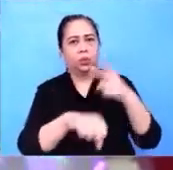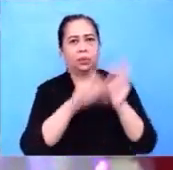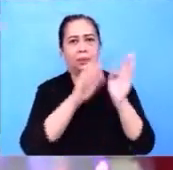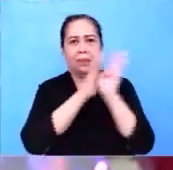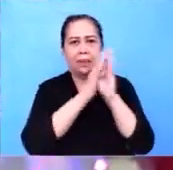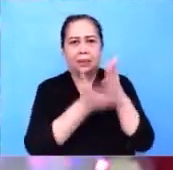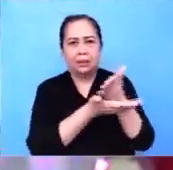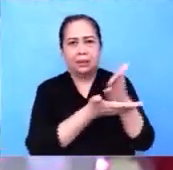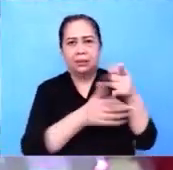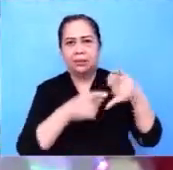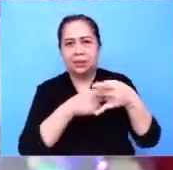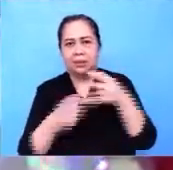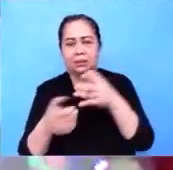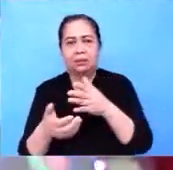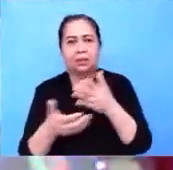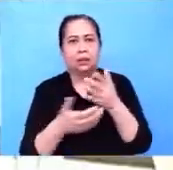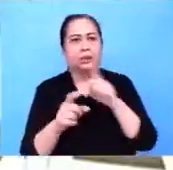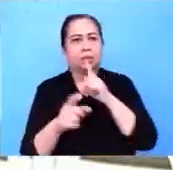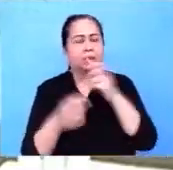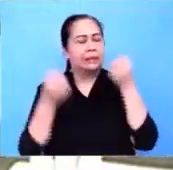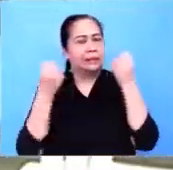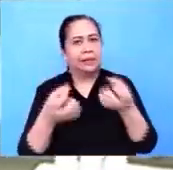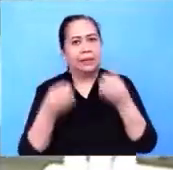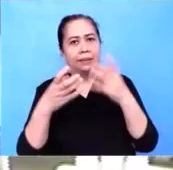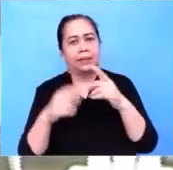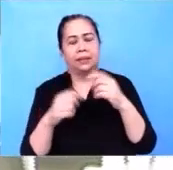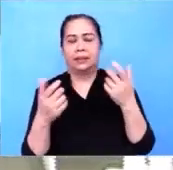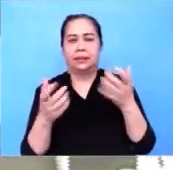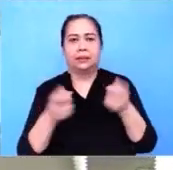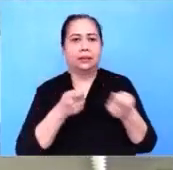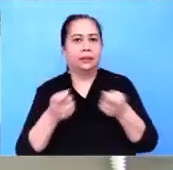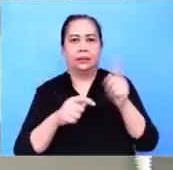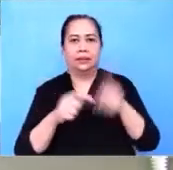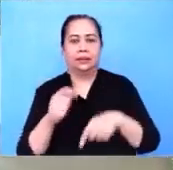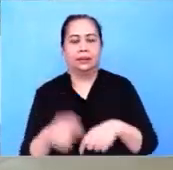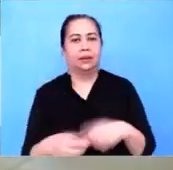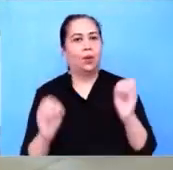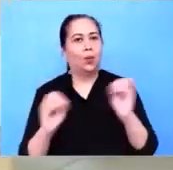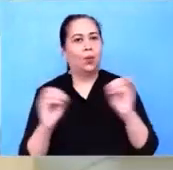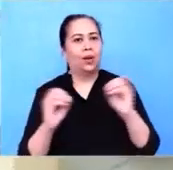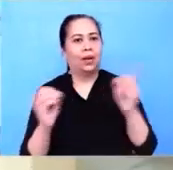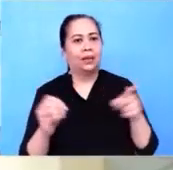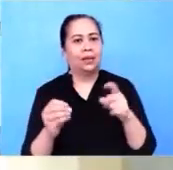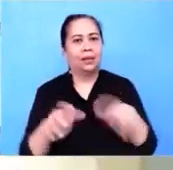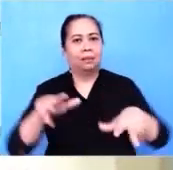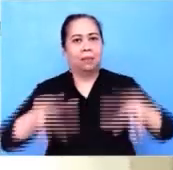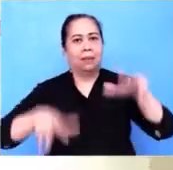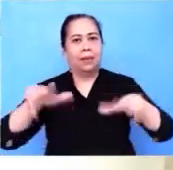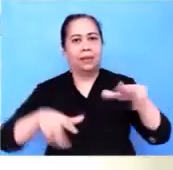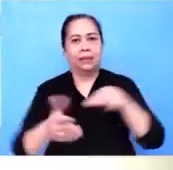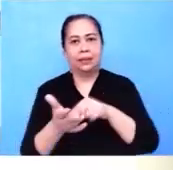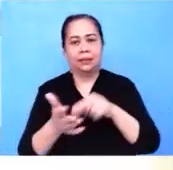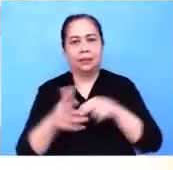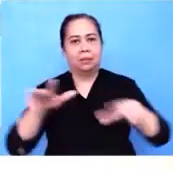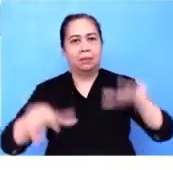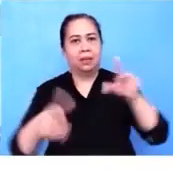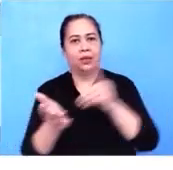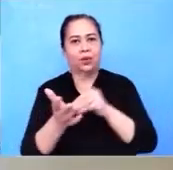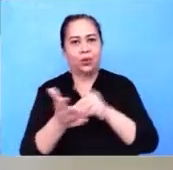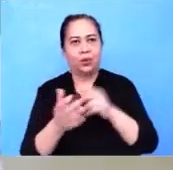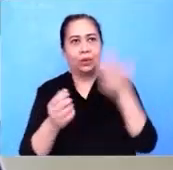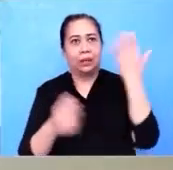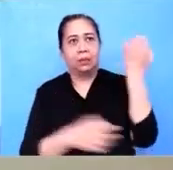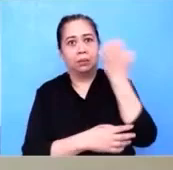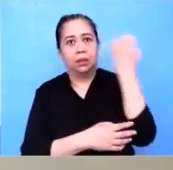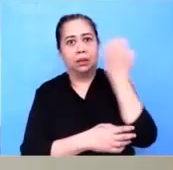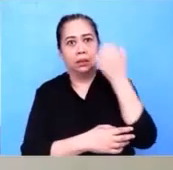talagang yung dami hindi mo maaawat eh. Wala na rin mga nagpapanik na nurse at doktor dahil sa sunod-sunod na emergency calls.